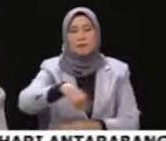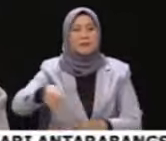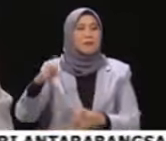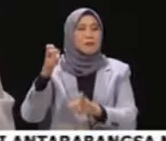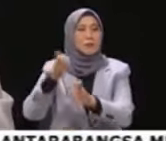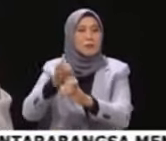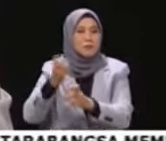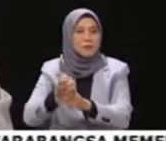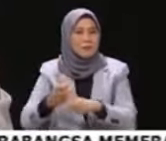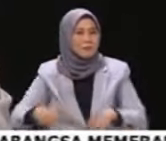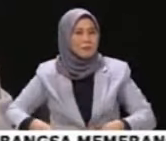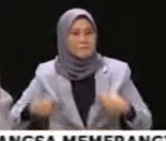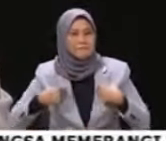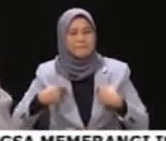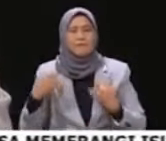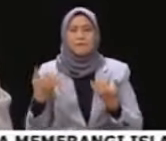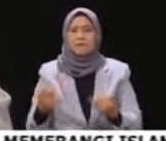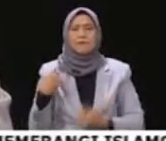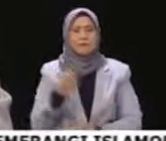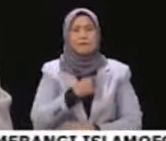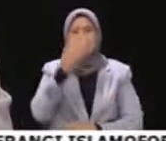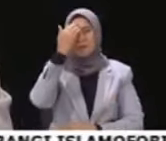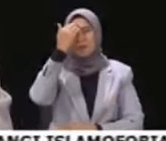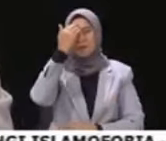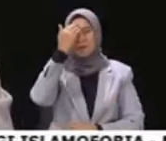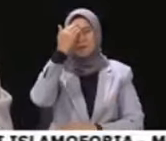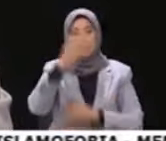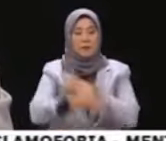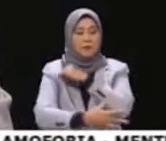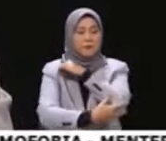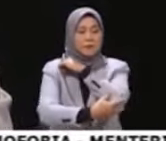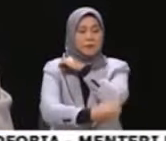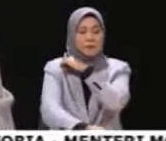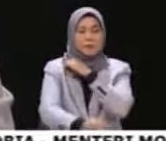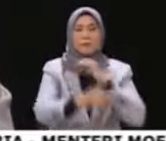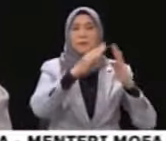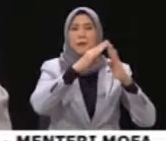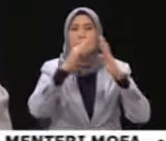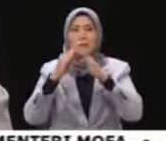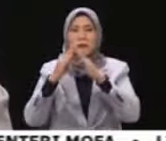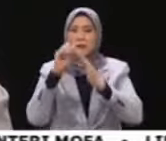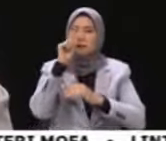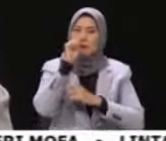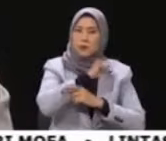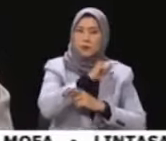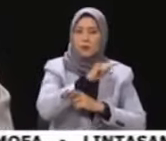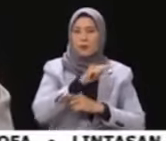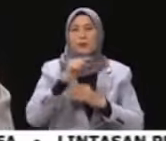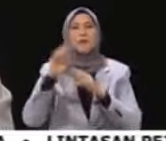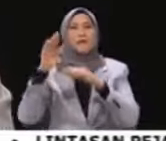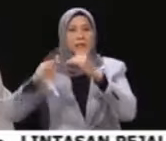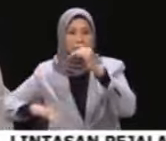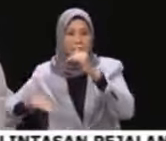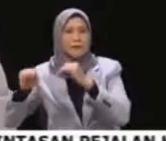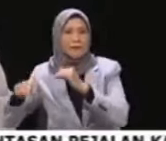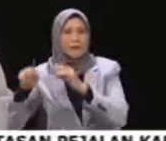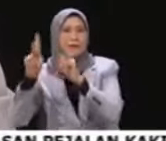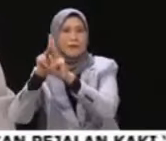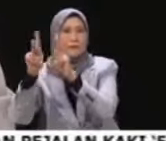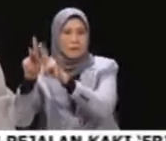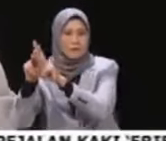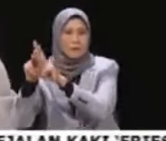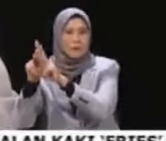Dan kita sedar kerana kemiskinan di bandar ini lebih teruk daripada kemiskinan di kampung yang selalu kita